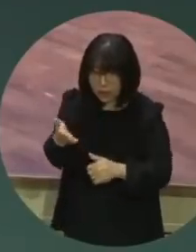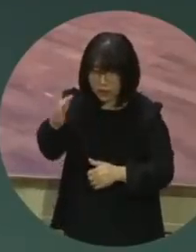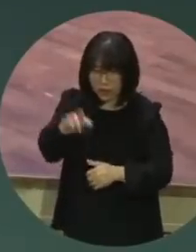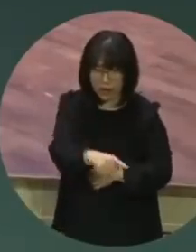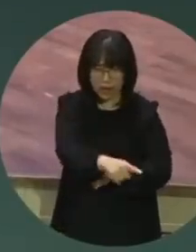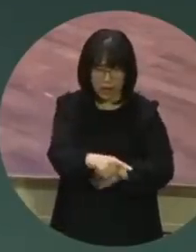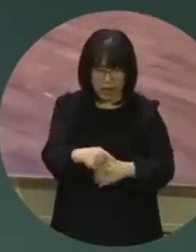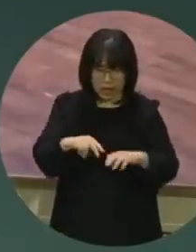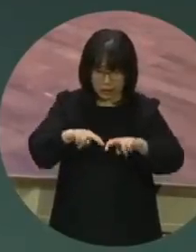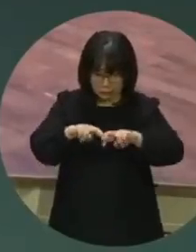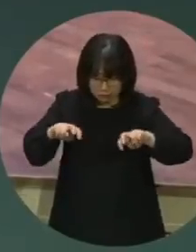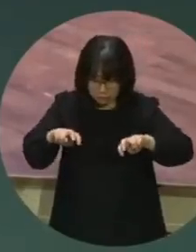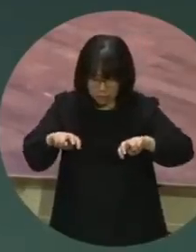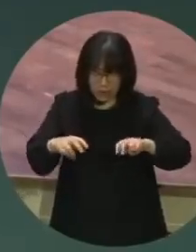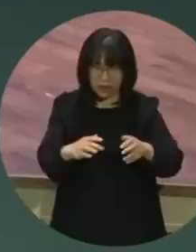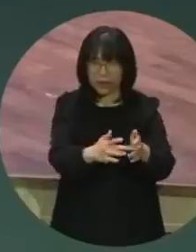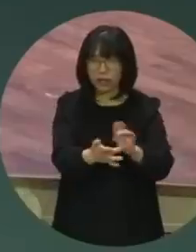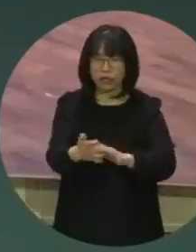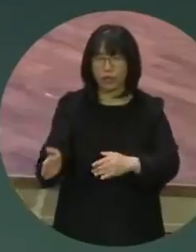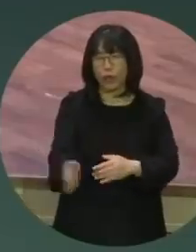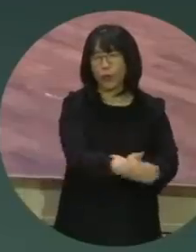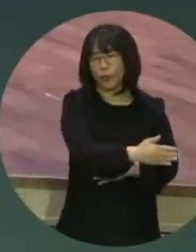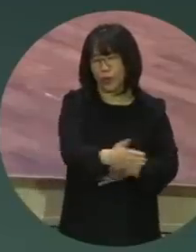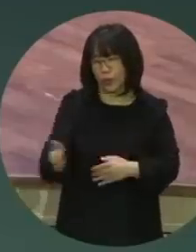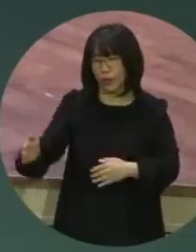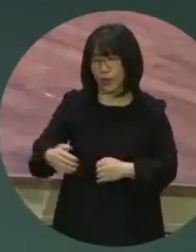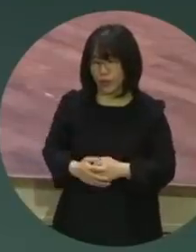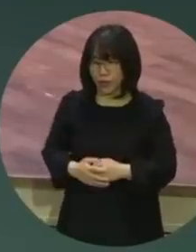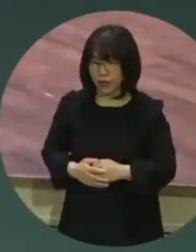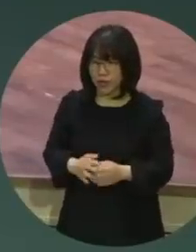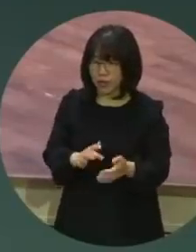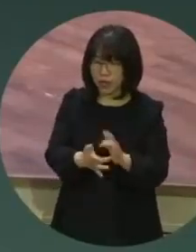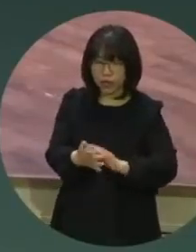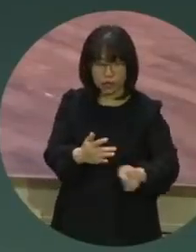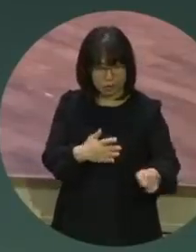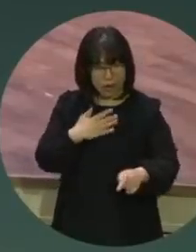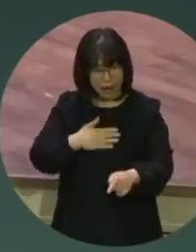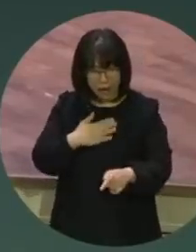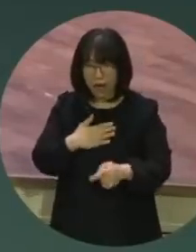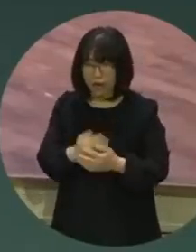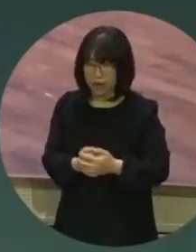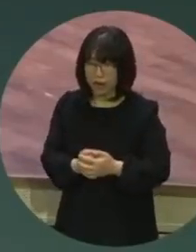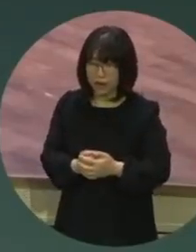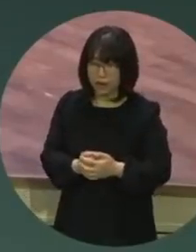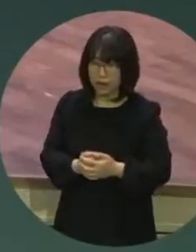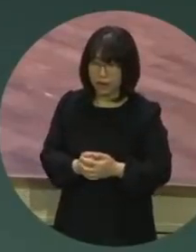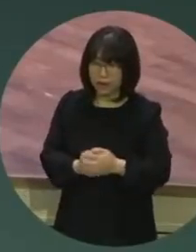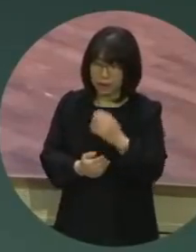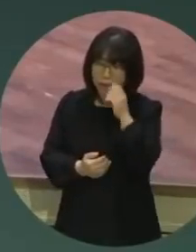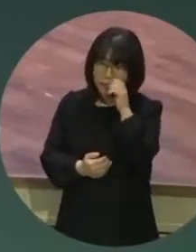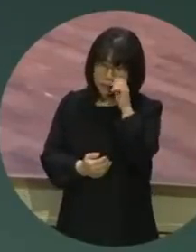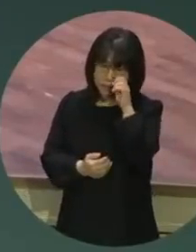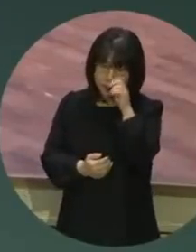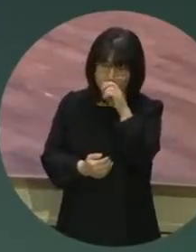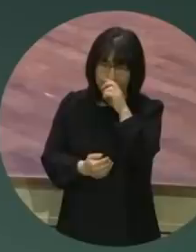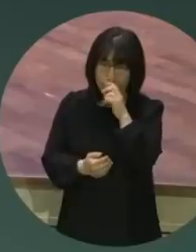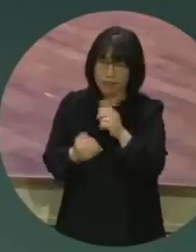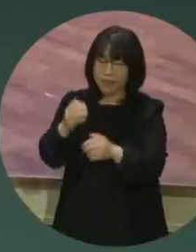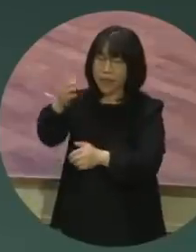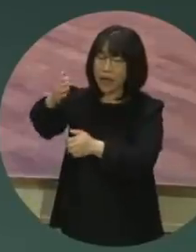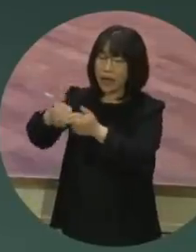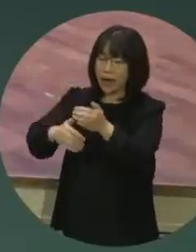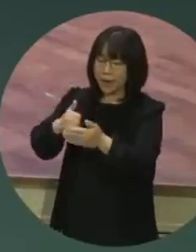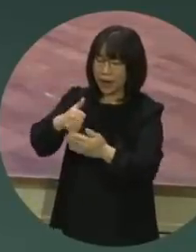거예요. 그리스도가 없는 겁니다. 알지? 아는 거야, 뭐, 귀신도 더 잘 아는데. 하나님의 아들인